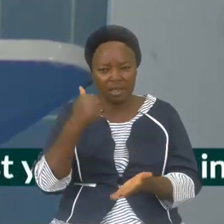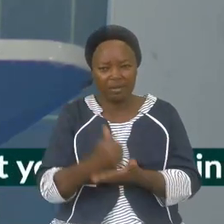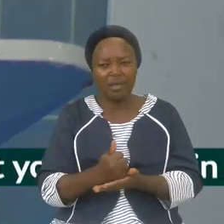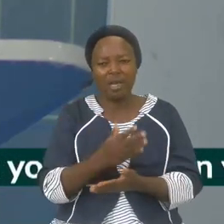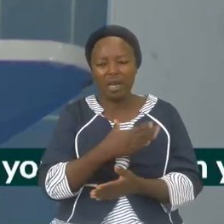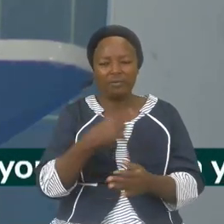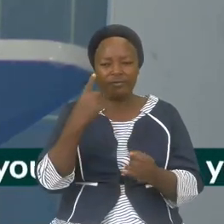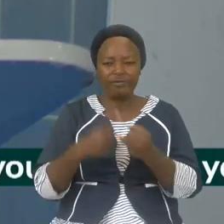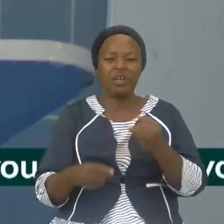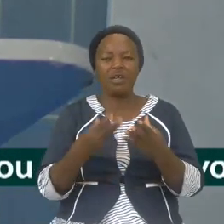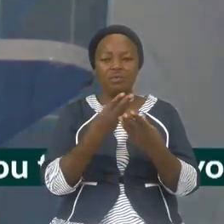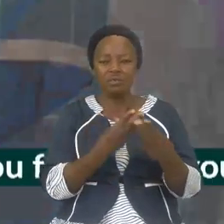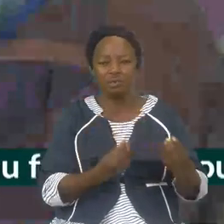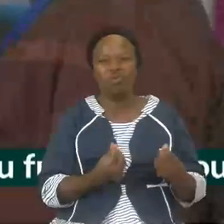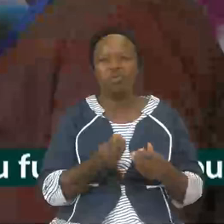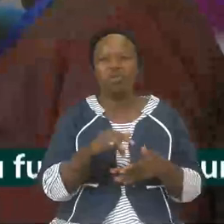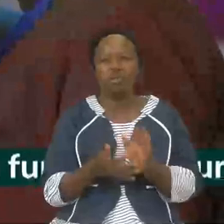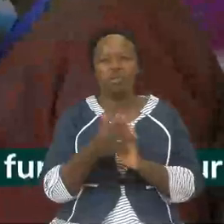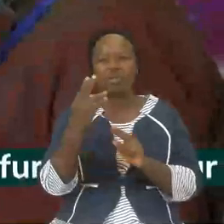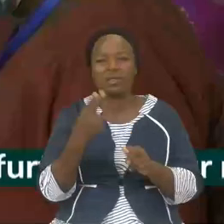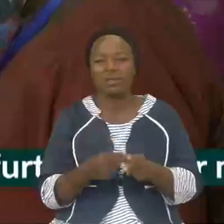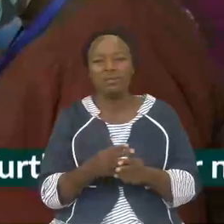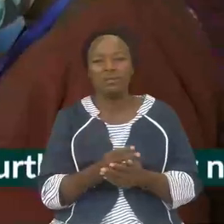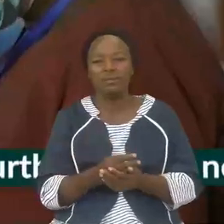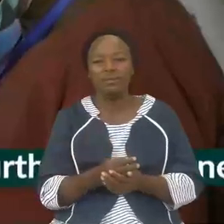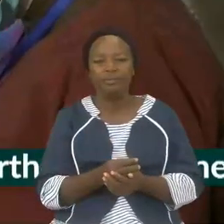avec le dernier Amen portant